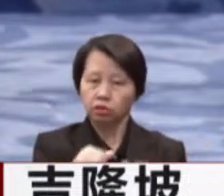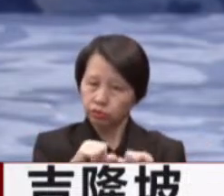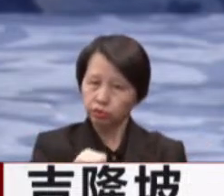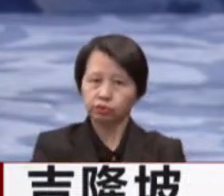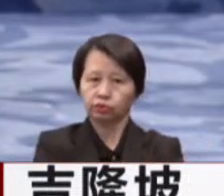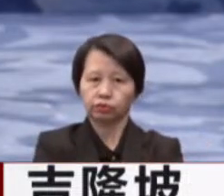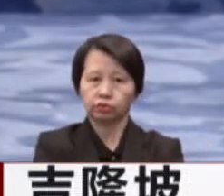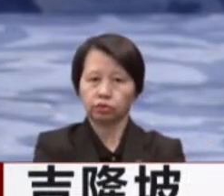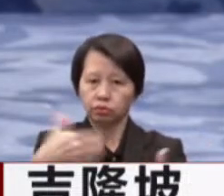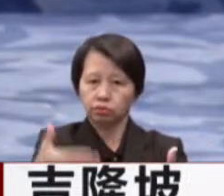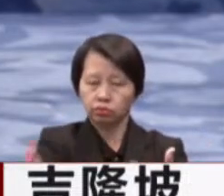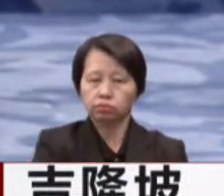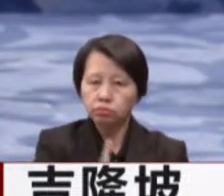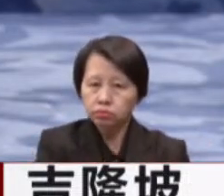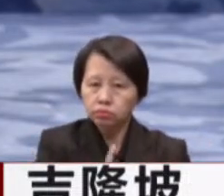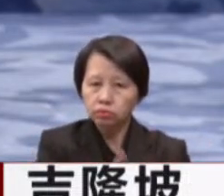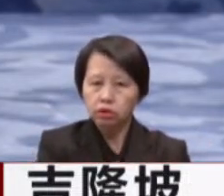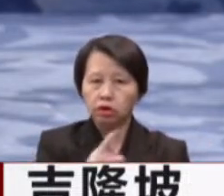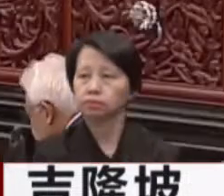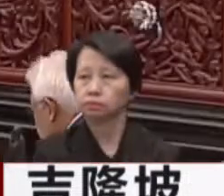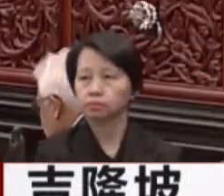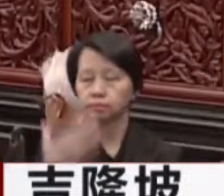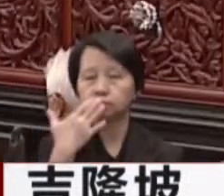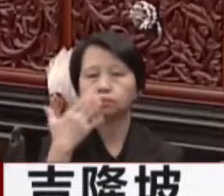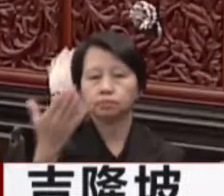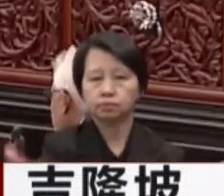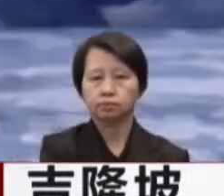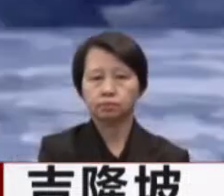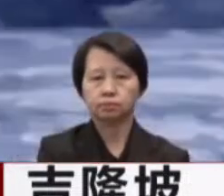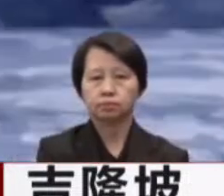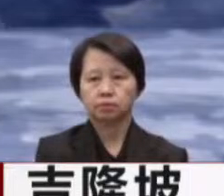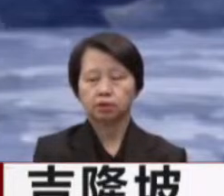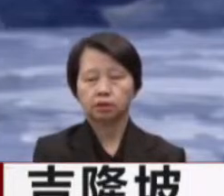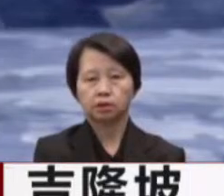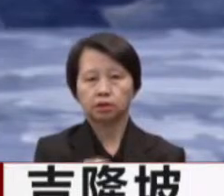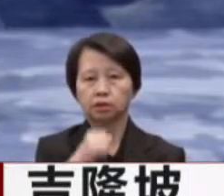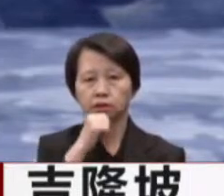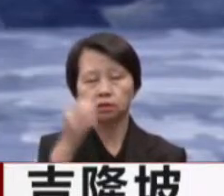meneruskan langkah-langkah perbincangan termasuk soal pelaburan.